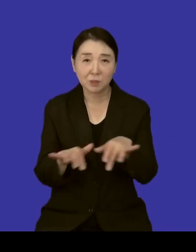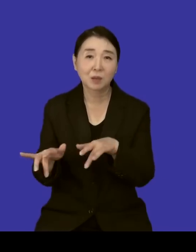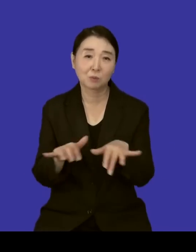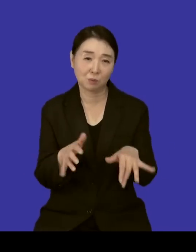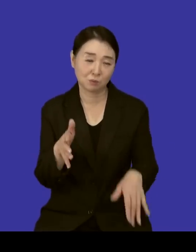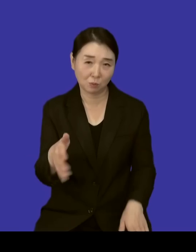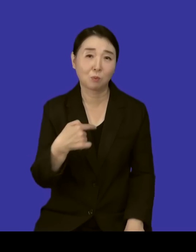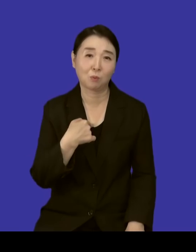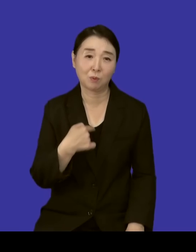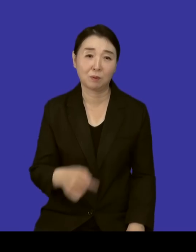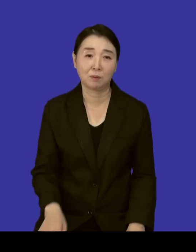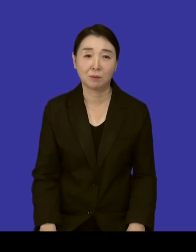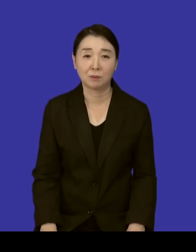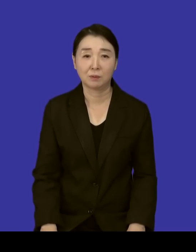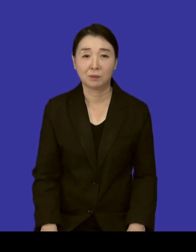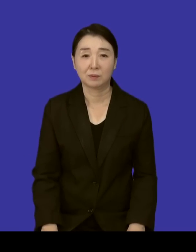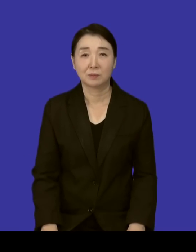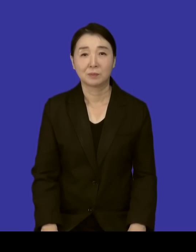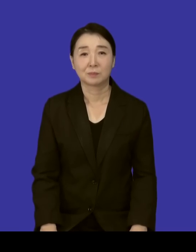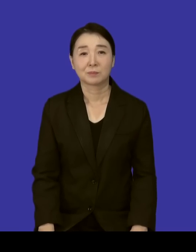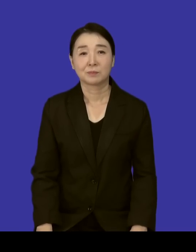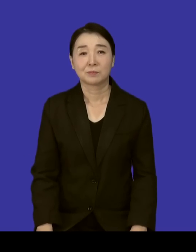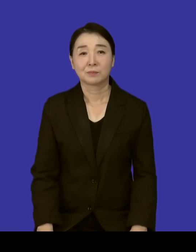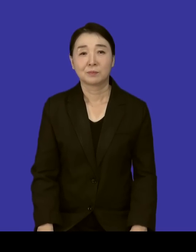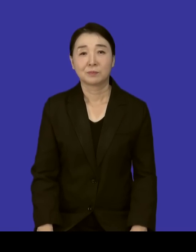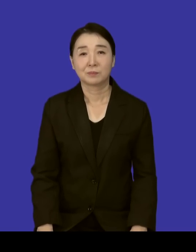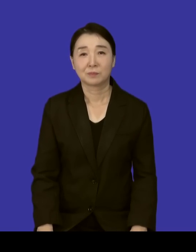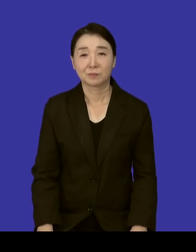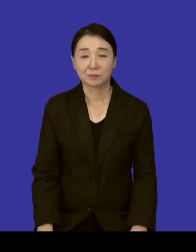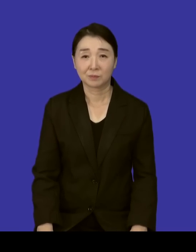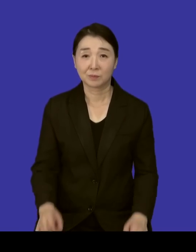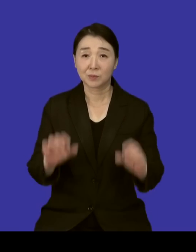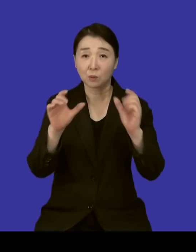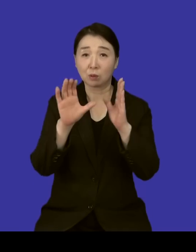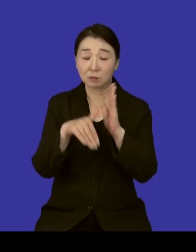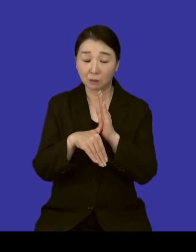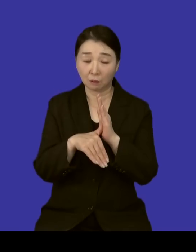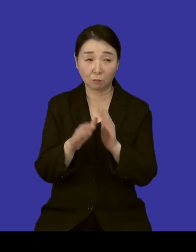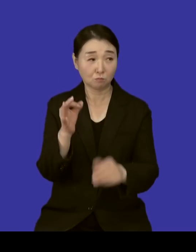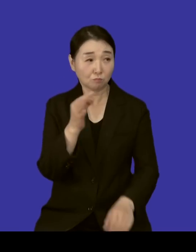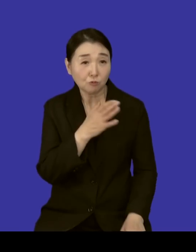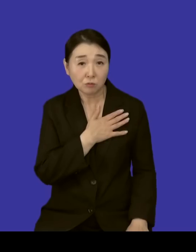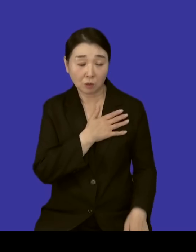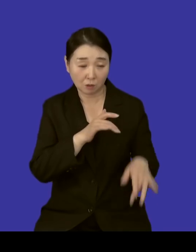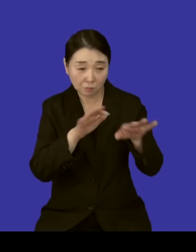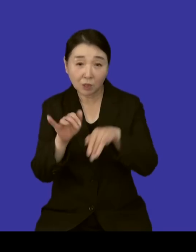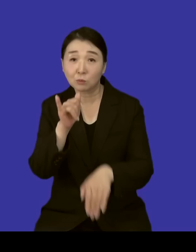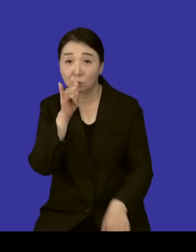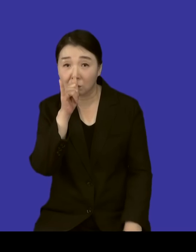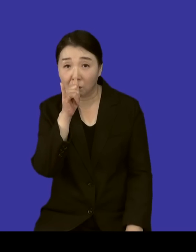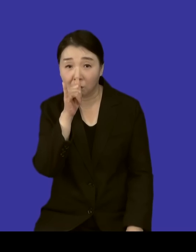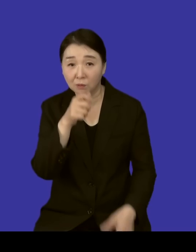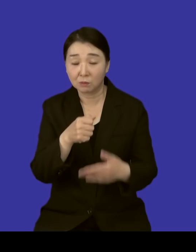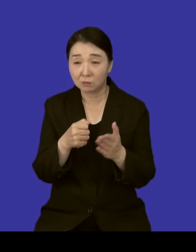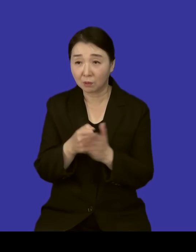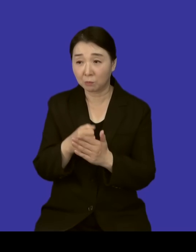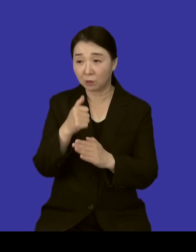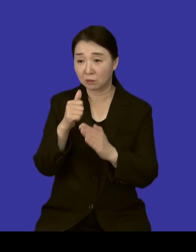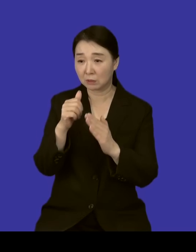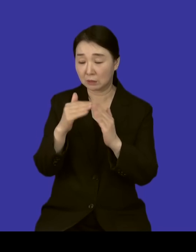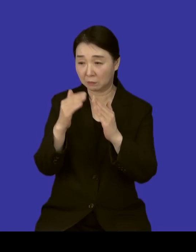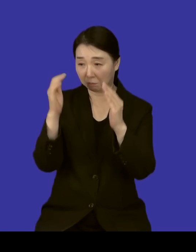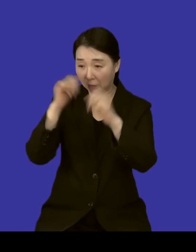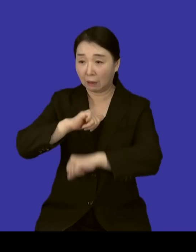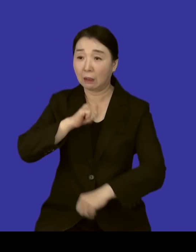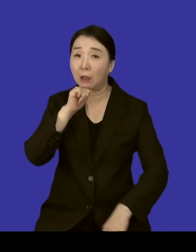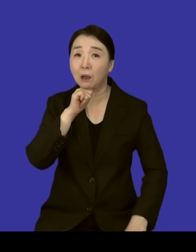집에 피아노도 있었어요? 피아노를 전공했는데 예. 어렸을 땐 잘 살아서 피아노가 있었는데 그다음에 이제 망하니까 예.